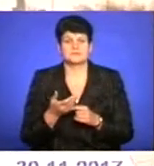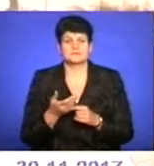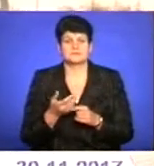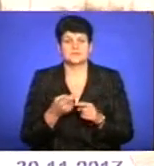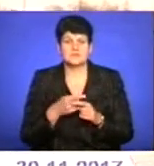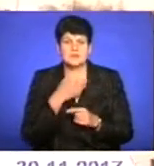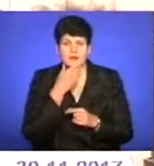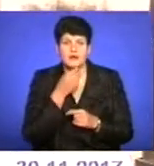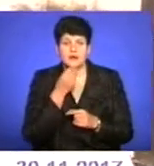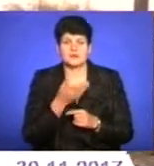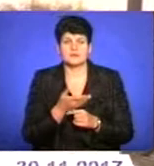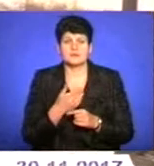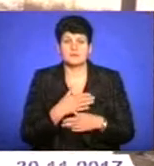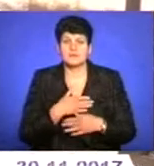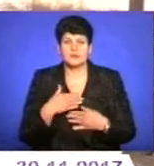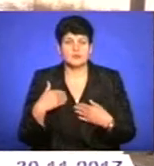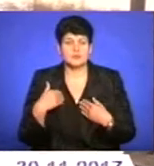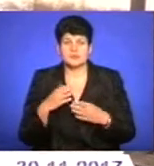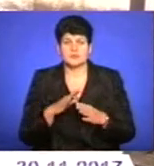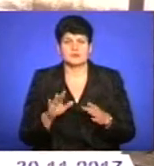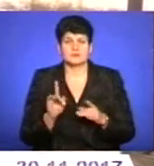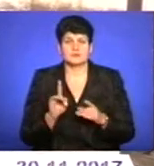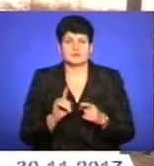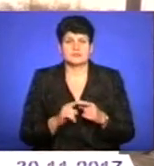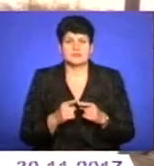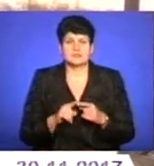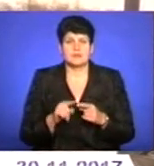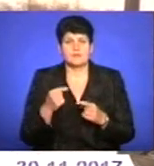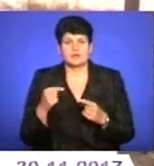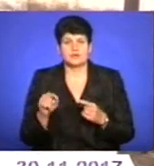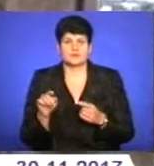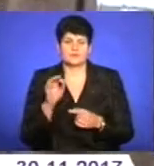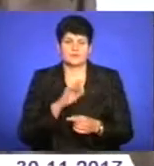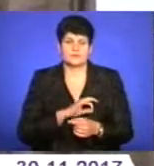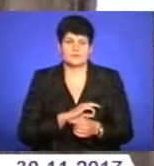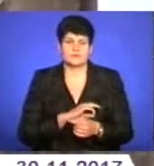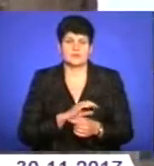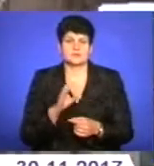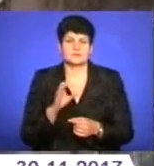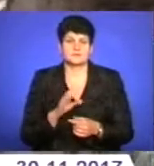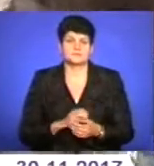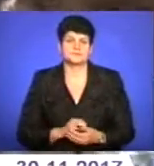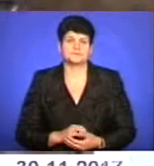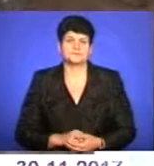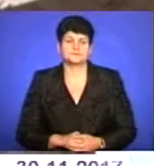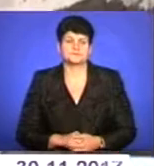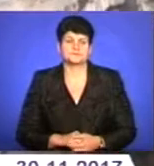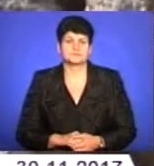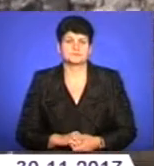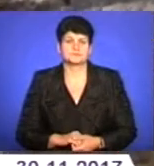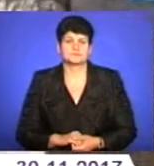це гарно, розумієте. Я би не хотів, щоб вони по-іншому використовувалися. Соломія Струс, Оксана Галіяш, Вісті